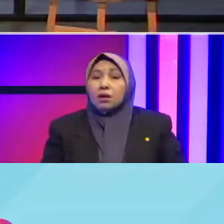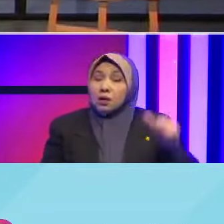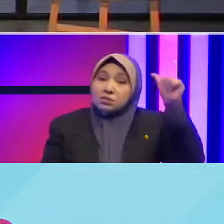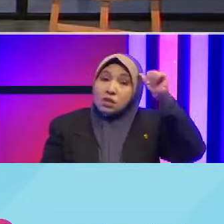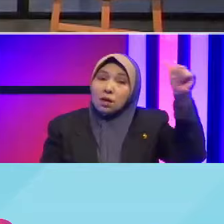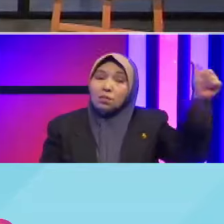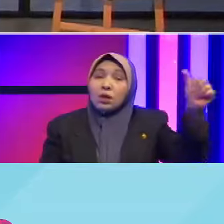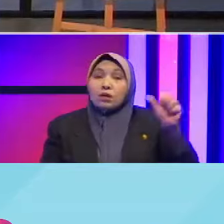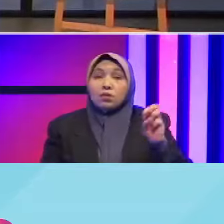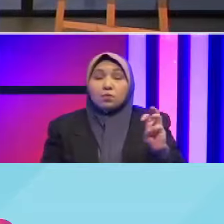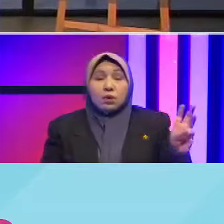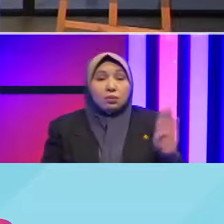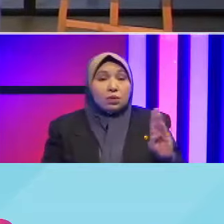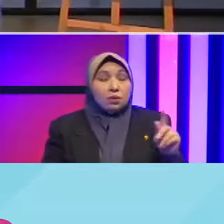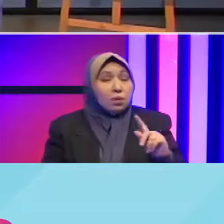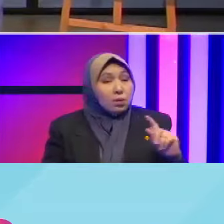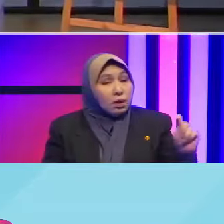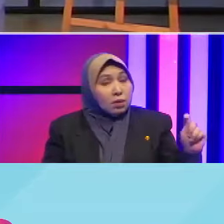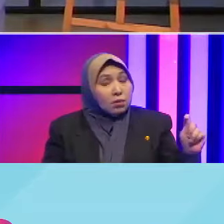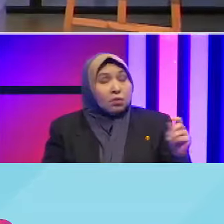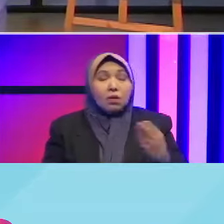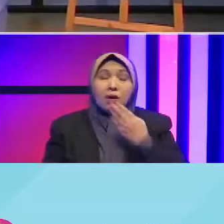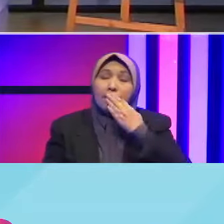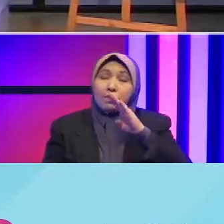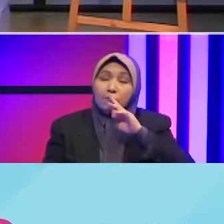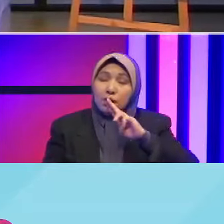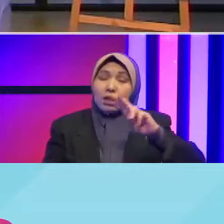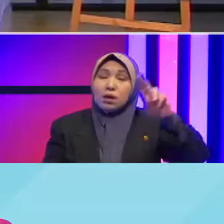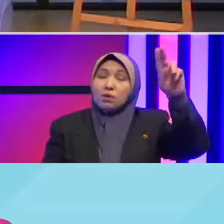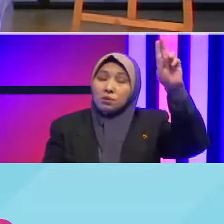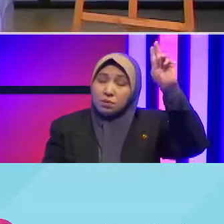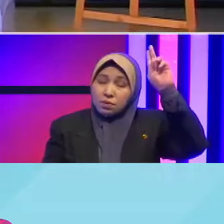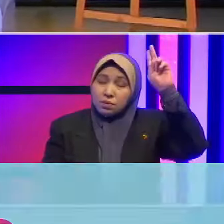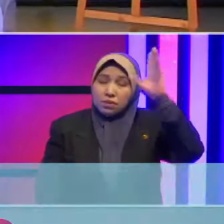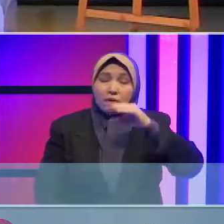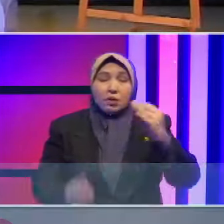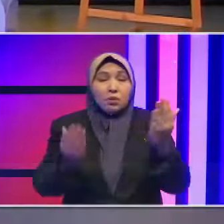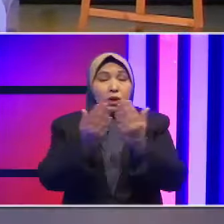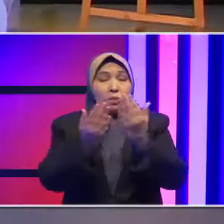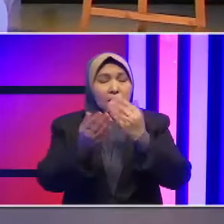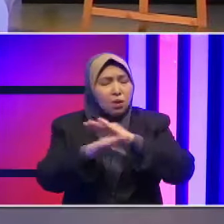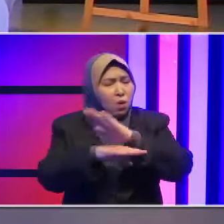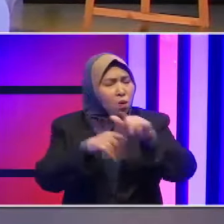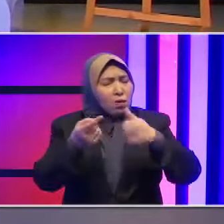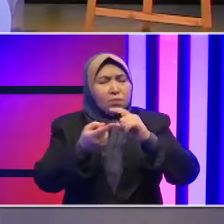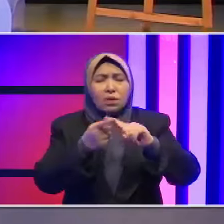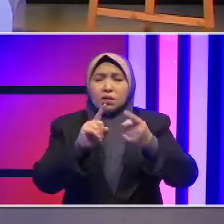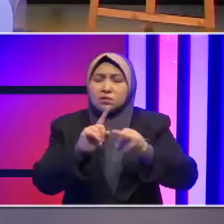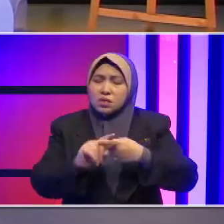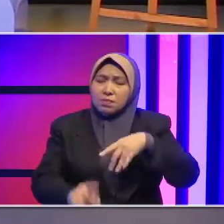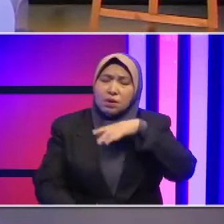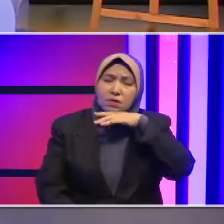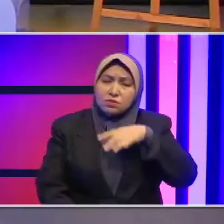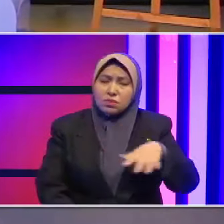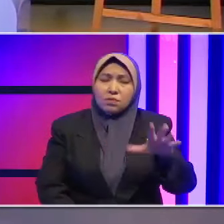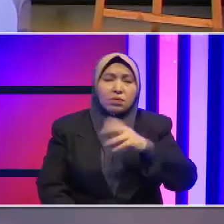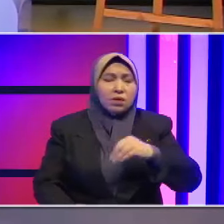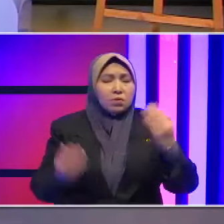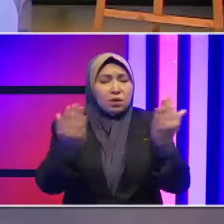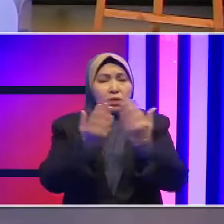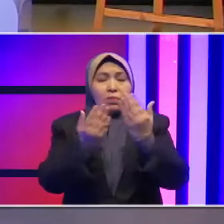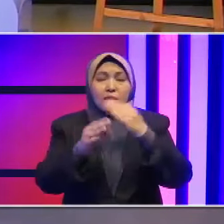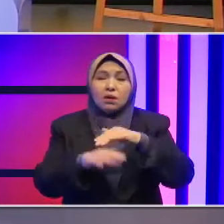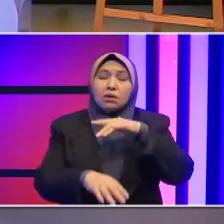Hai assalamualaikum warahmatullahi wabarakatuh Alhamdulillahirobbil alamin washolatu wassalamu ala asrofil Ambiya Iwal mursalin wa'ala alihi